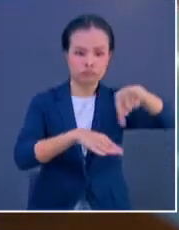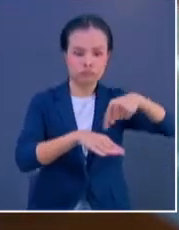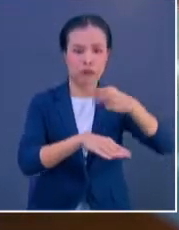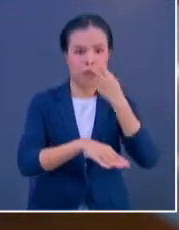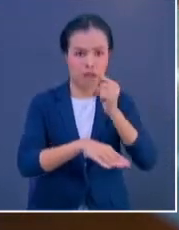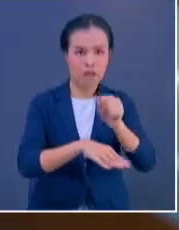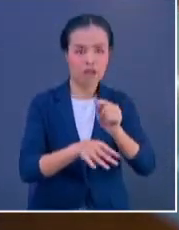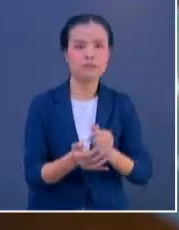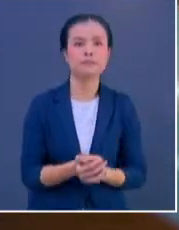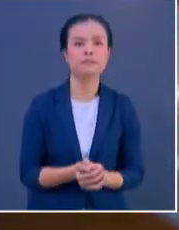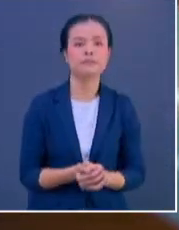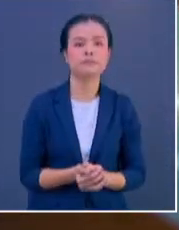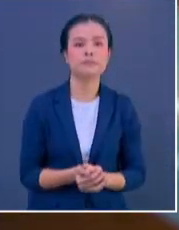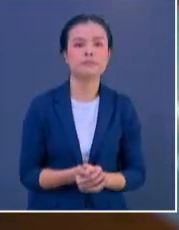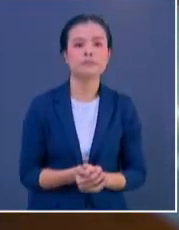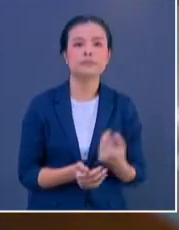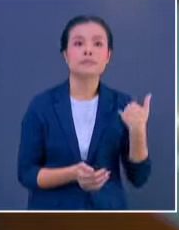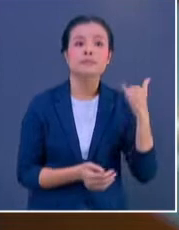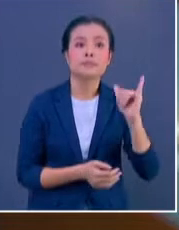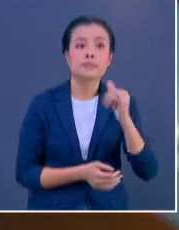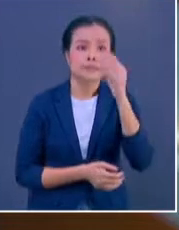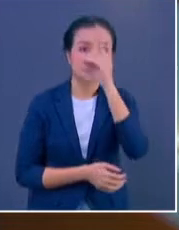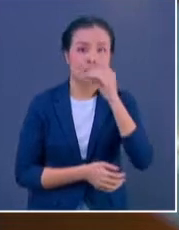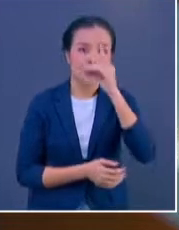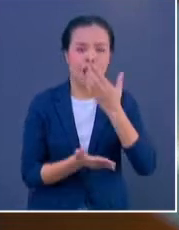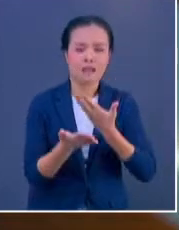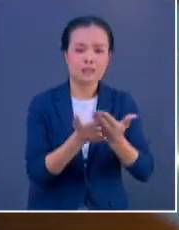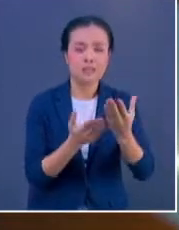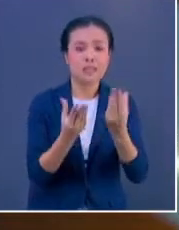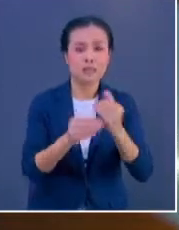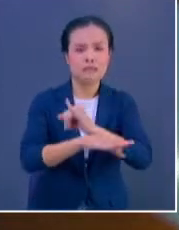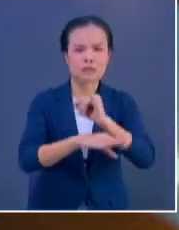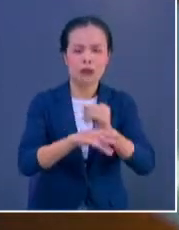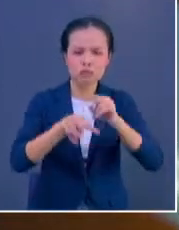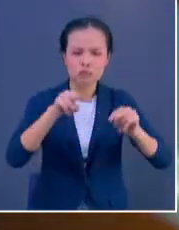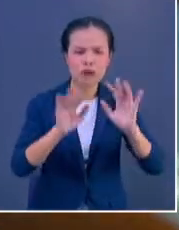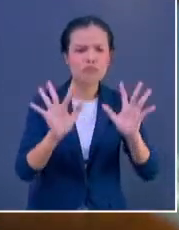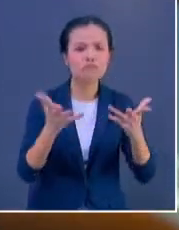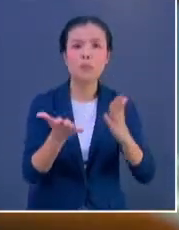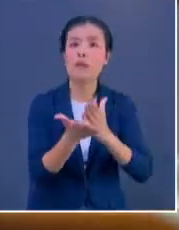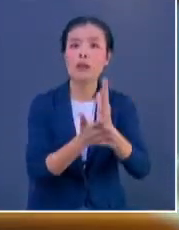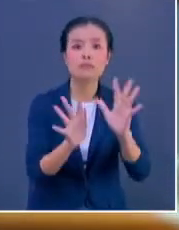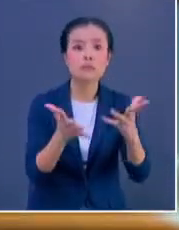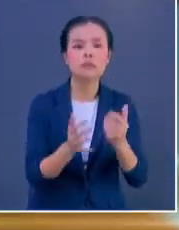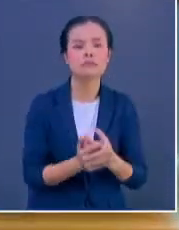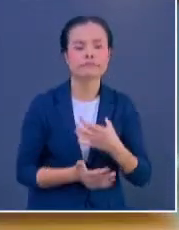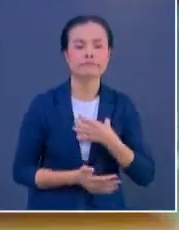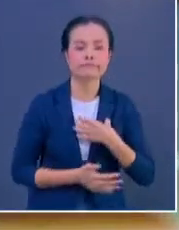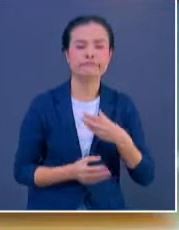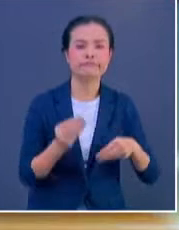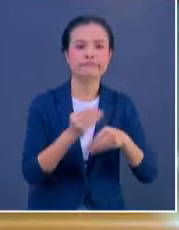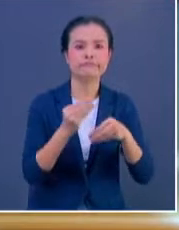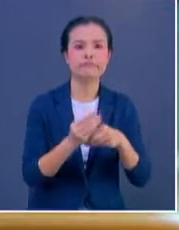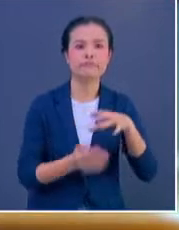ครับ นะอย่างเช่นบางท่านที่เป็นดาราไปซื้อที่อยู่เราไปตรวจสอบดูแล้วไม่อยู่ในเขตนะนี่ก็อย่างนึงแต่ถ้าบางที